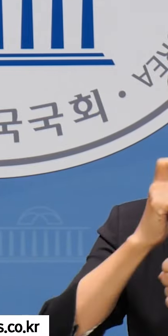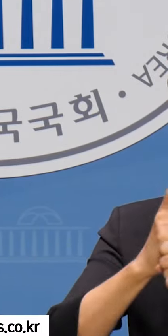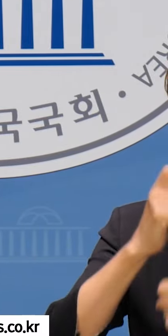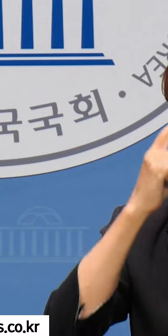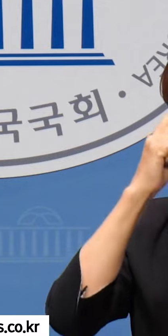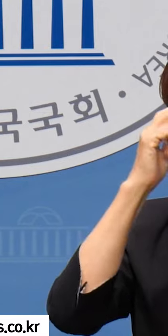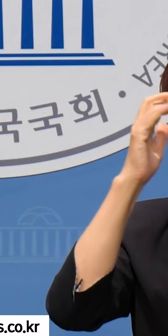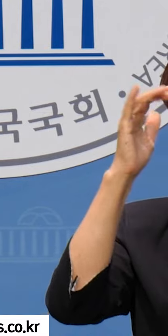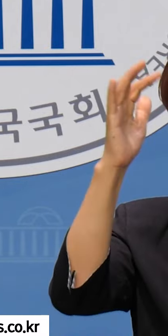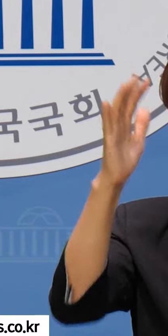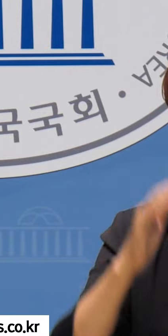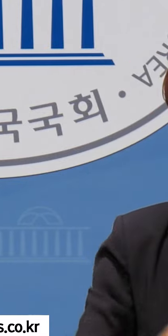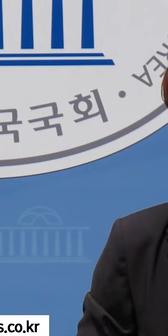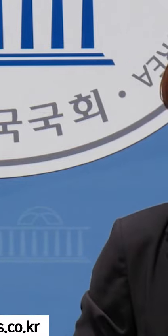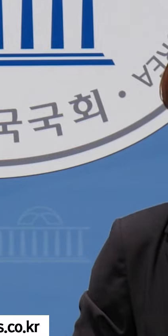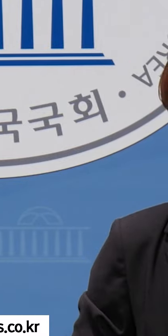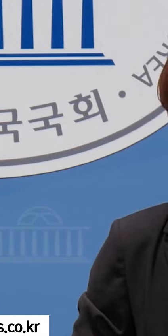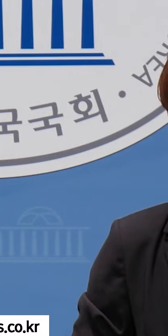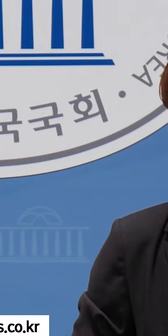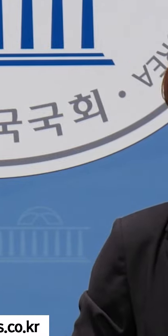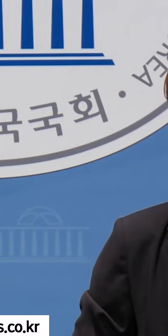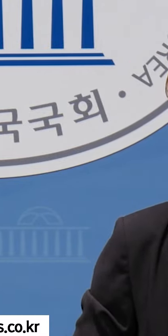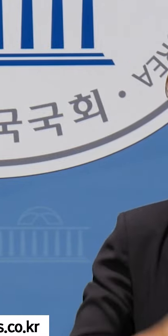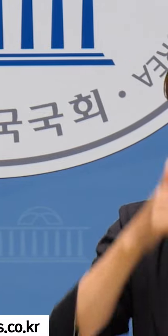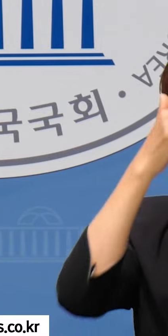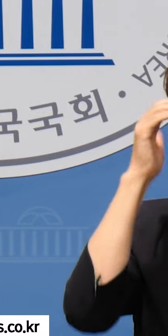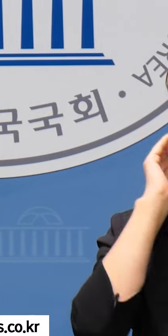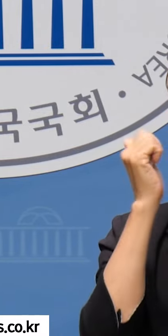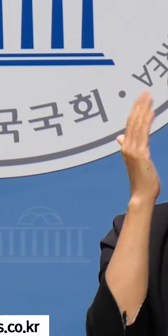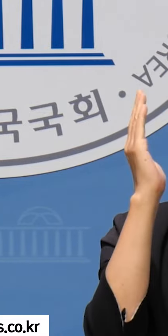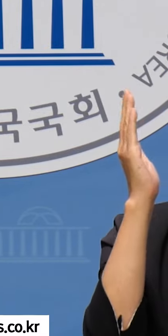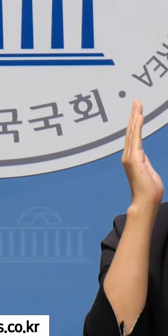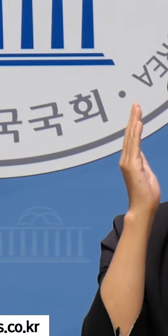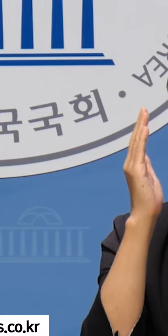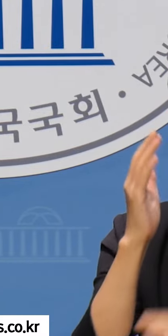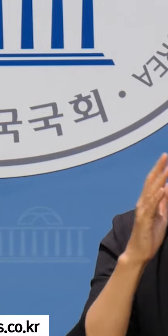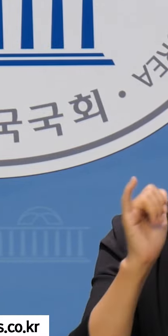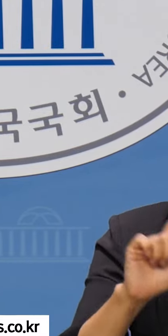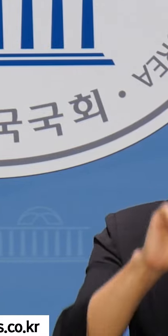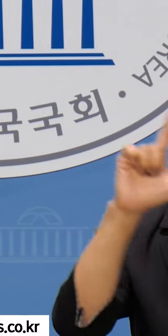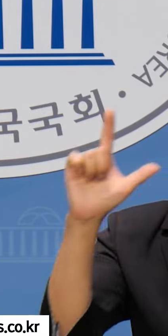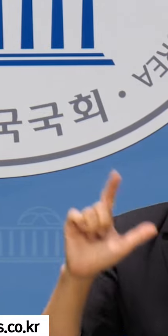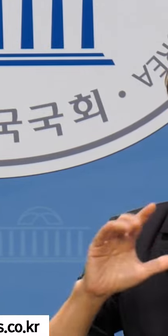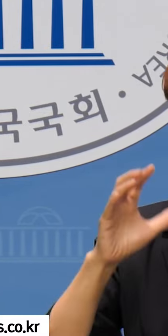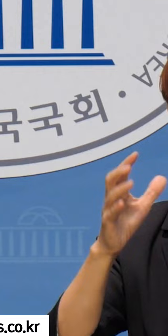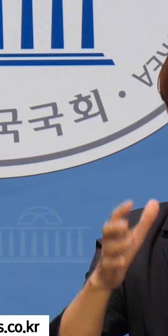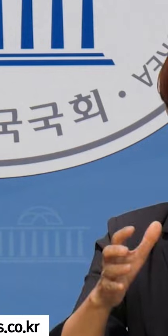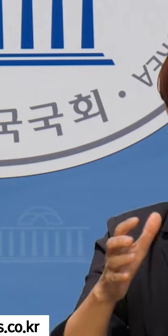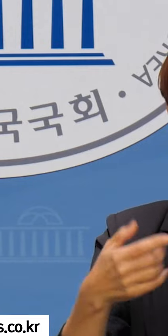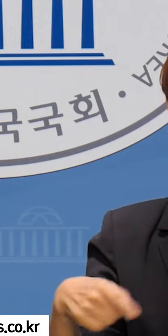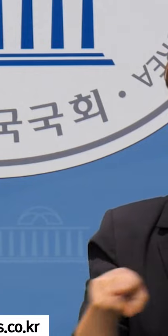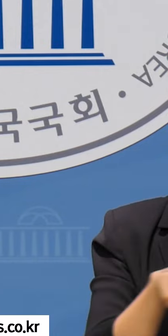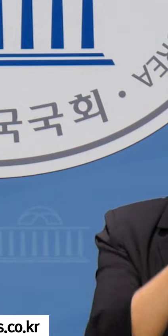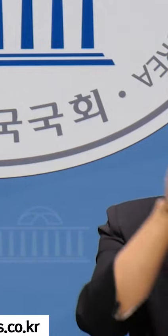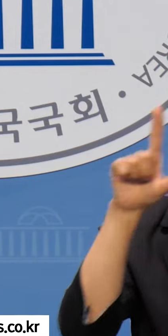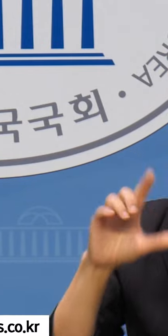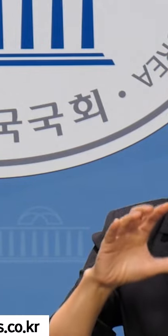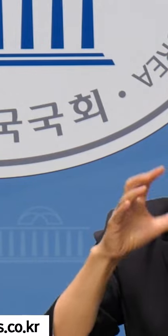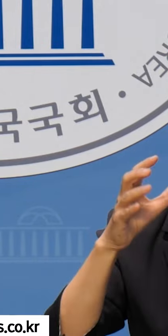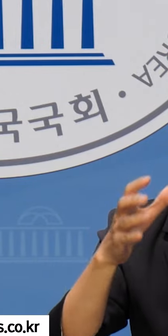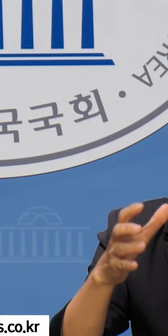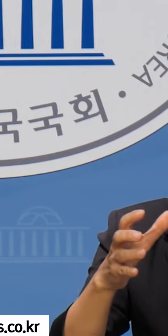추모합니다. 고 노무현 전 대통령께서 말씀하셨던 사람 사는 세상, 더불어 사는 세상이 어느